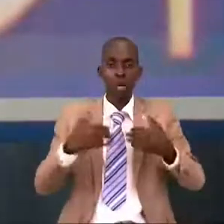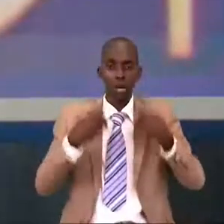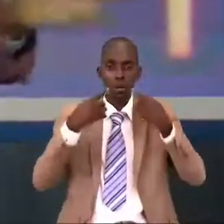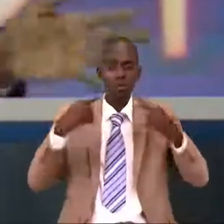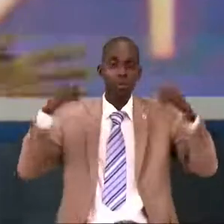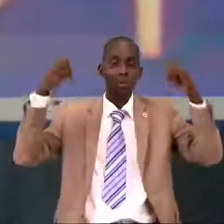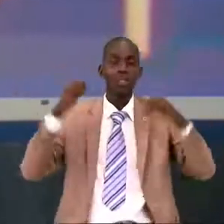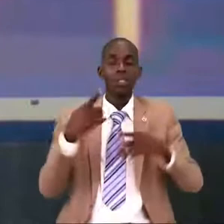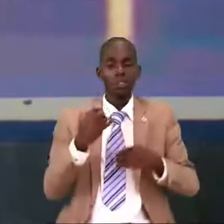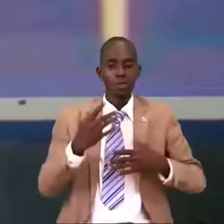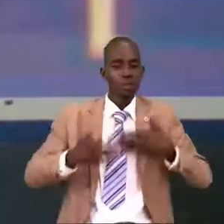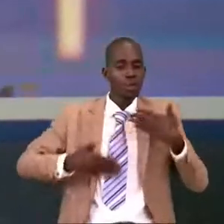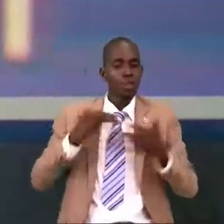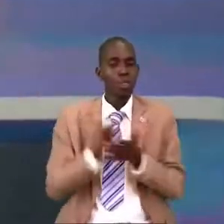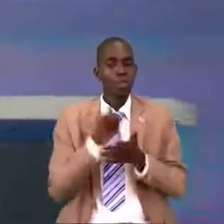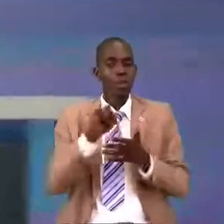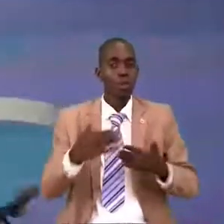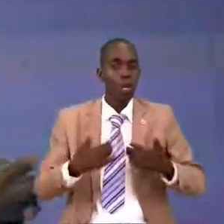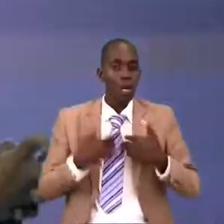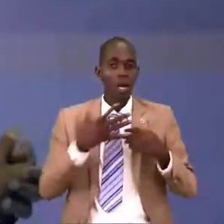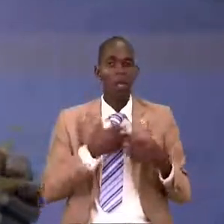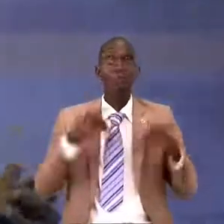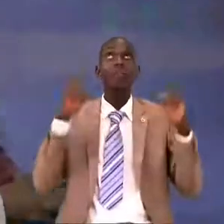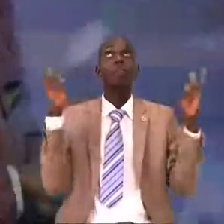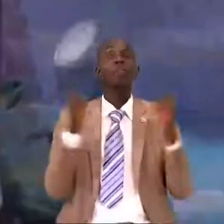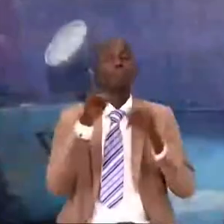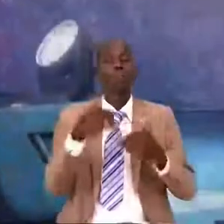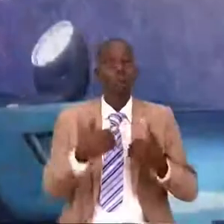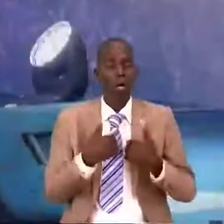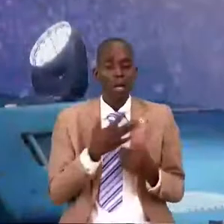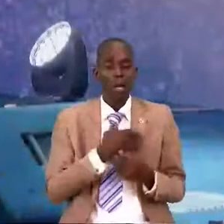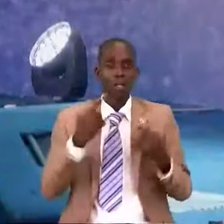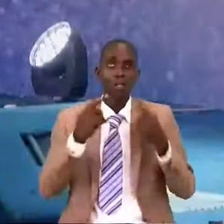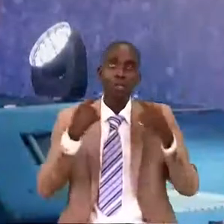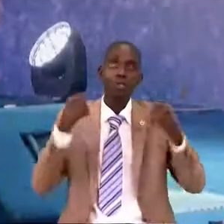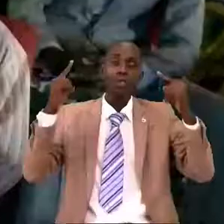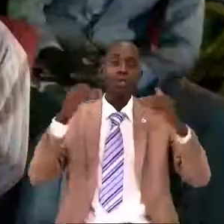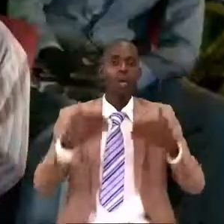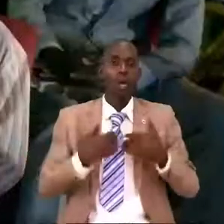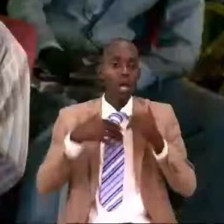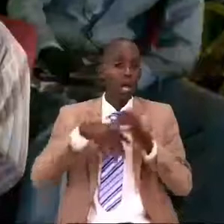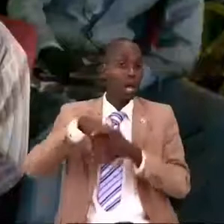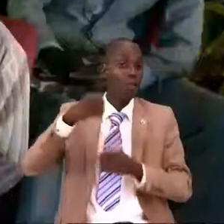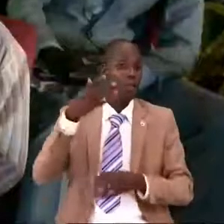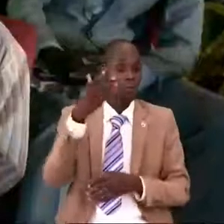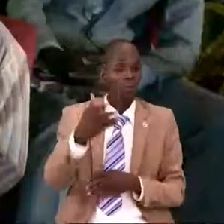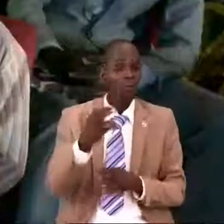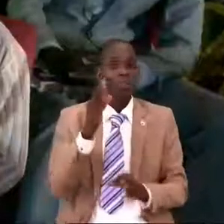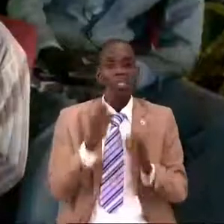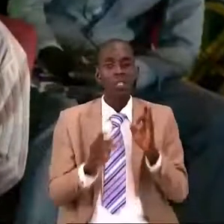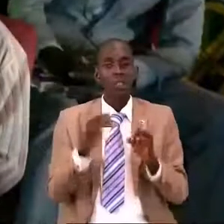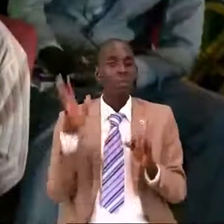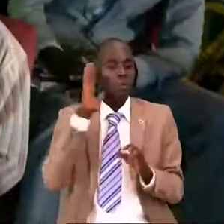tu obtiens, au dehors là-bas, il peut se lever contre toi. Le Seigneur dit qu'il va te délivrer de tous les ennemis.